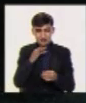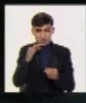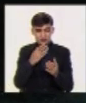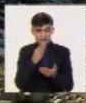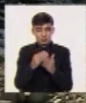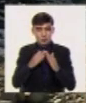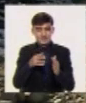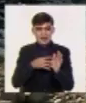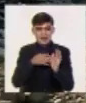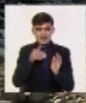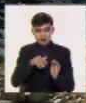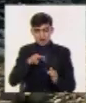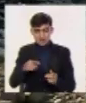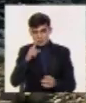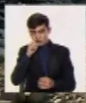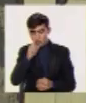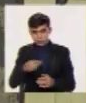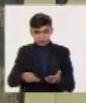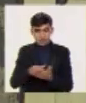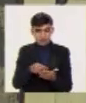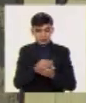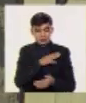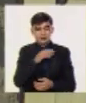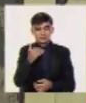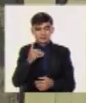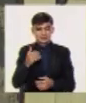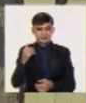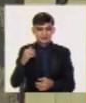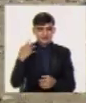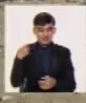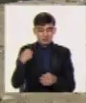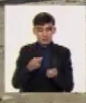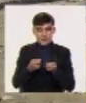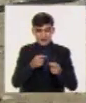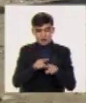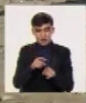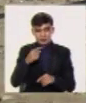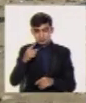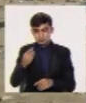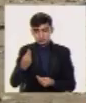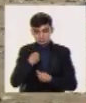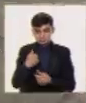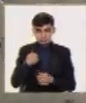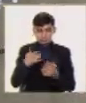сайын 9 мың теңгеден ақша өткізіп келіпті. Бірақ кооператив жетекшісінің есеп берген күні есімізде